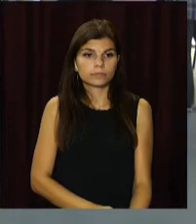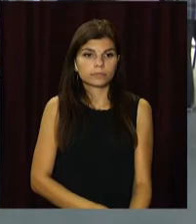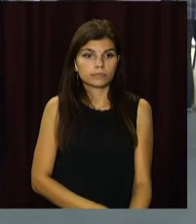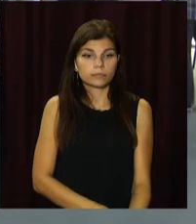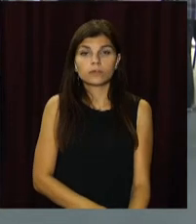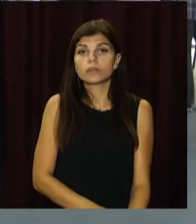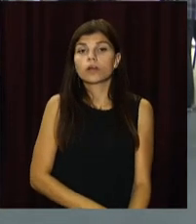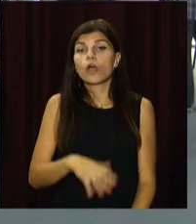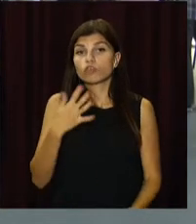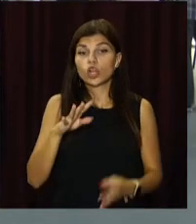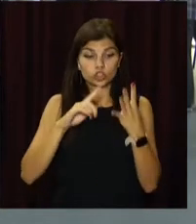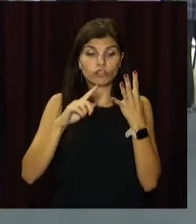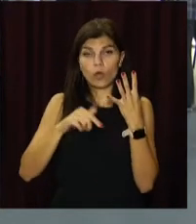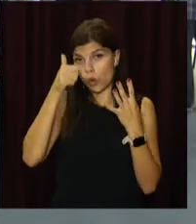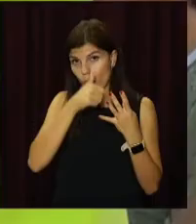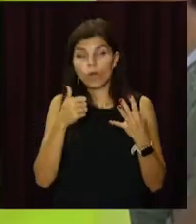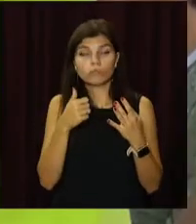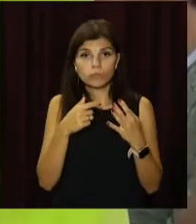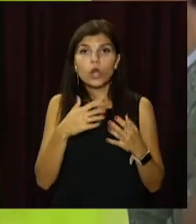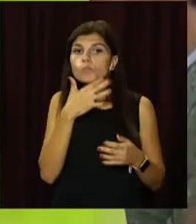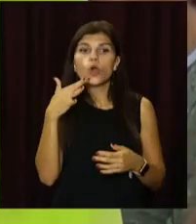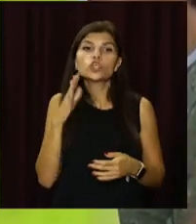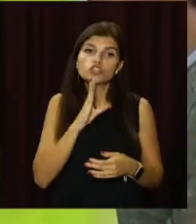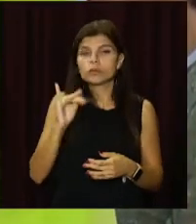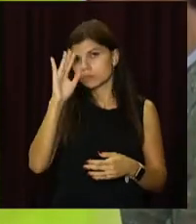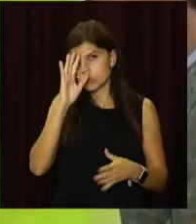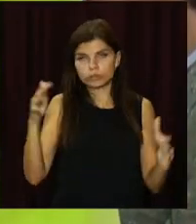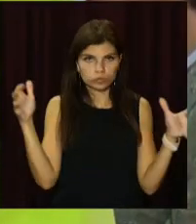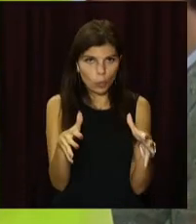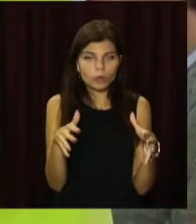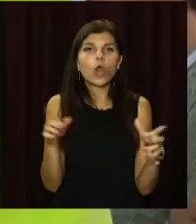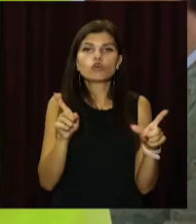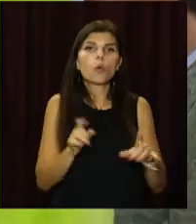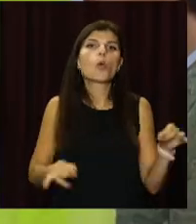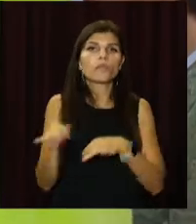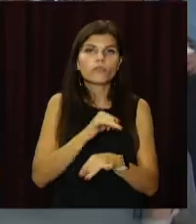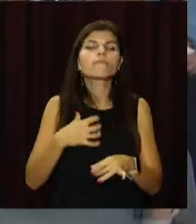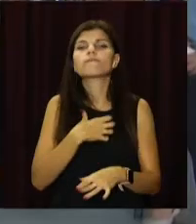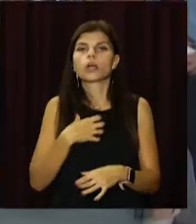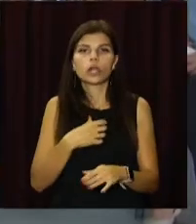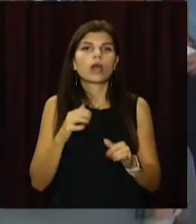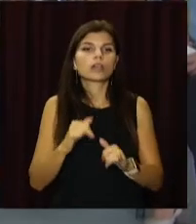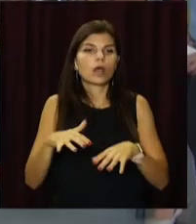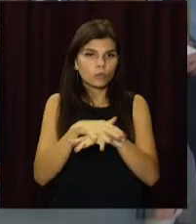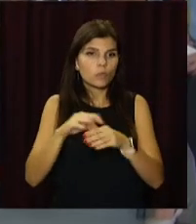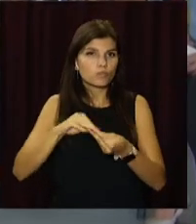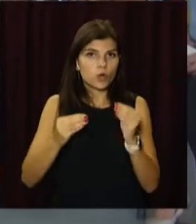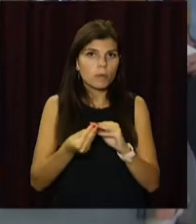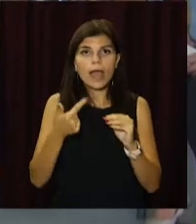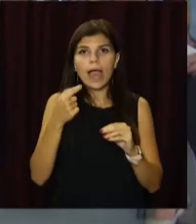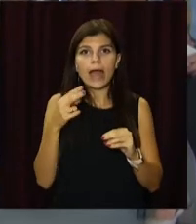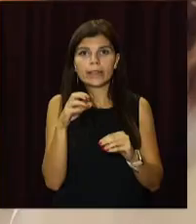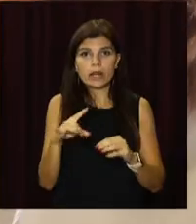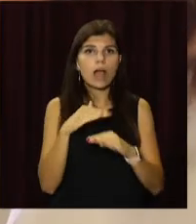Вже четвертий рік поспіль на Дніпропетровщині сотні жінок і чоловіків збираються разом, щоб обговорити надважливу для суспільства проблему –